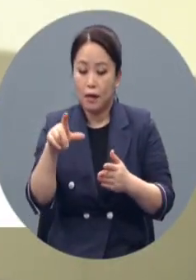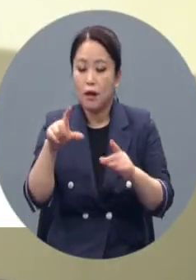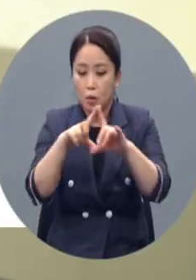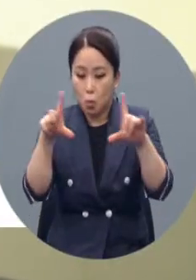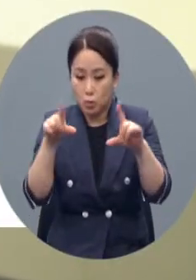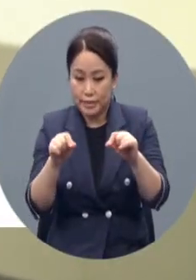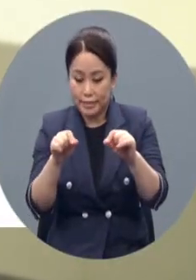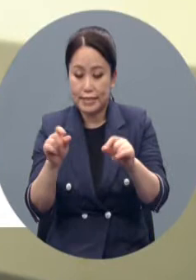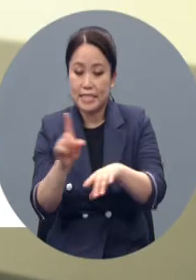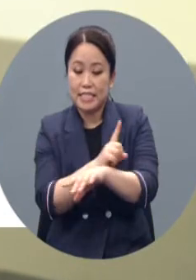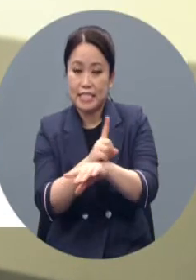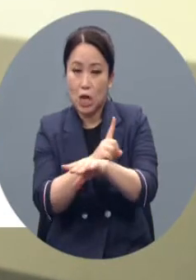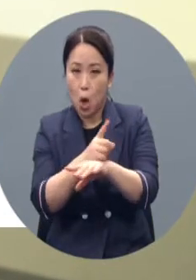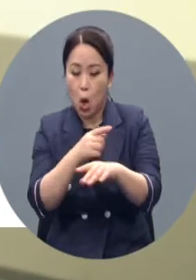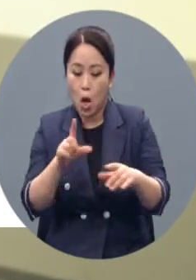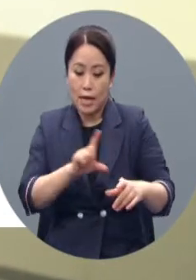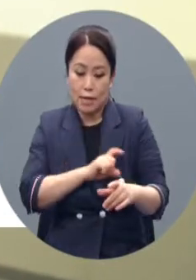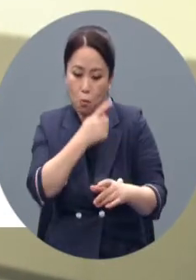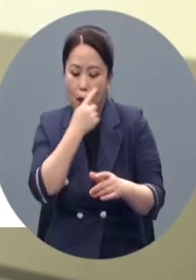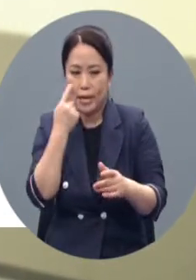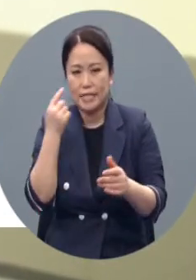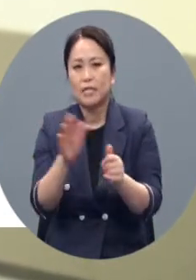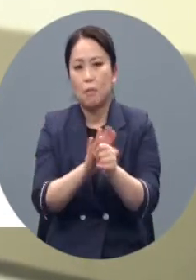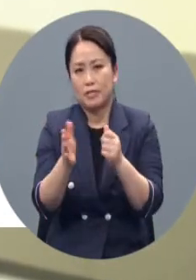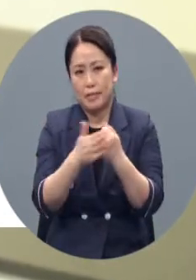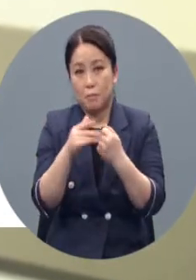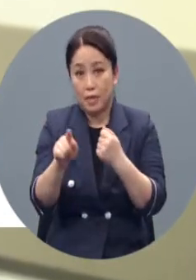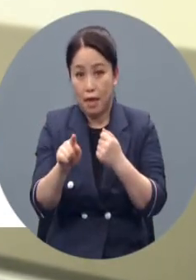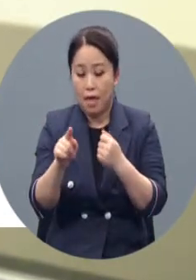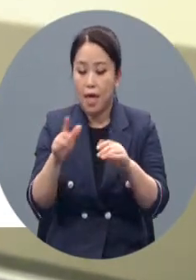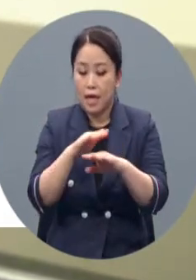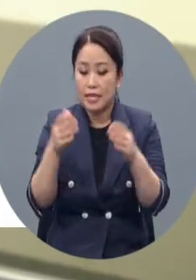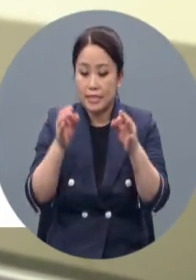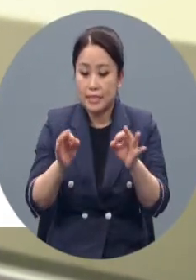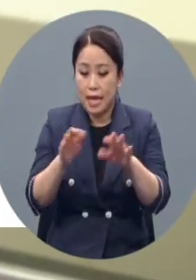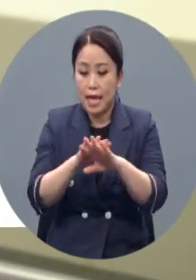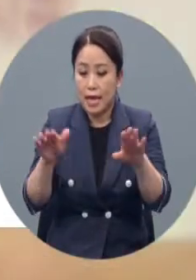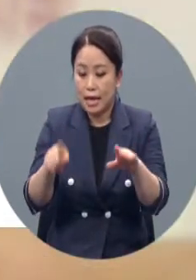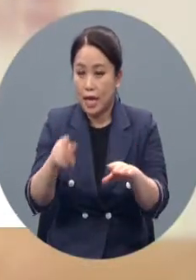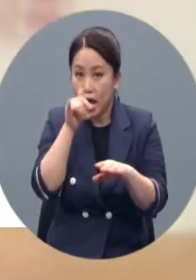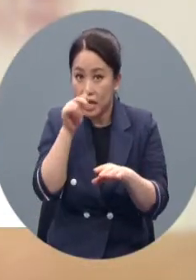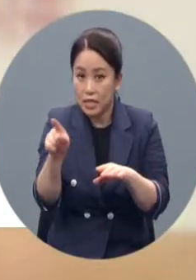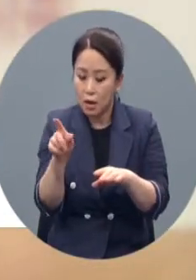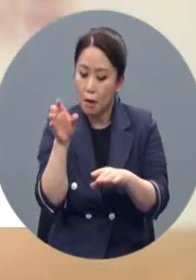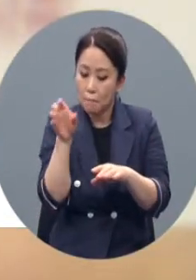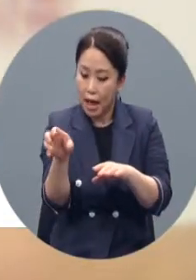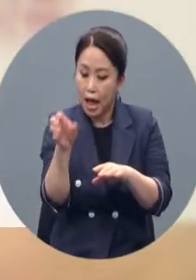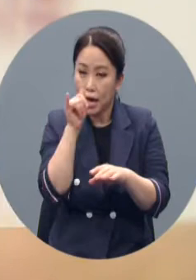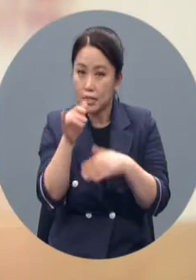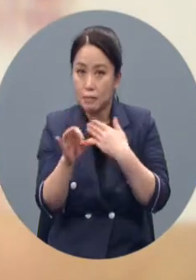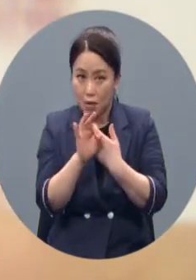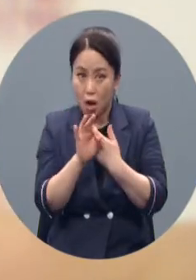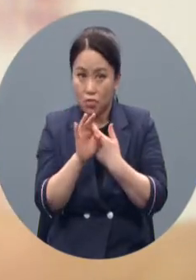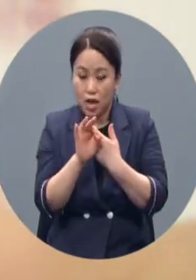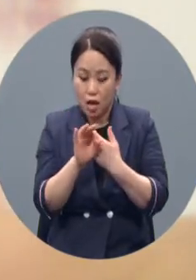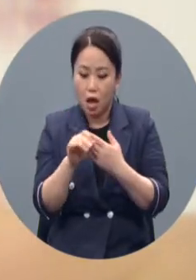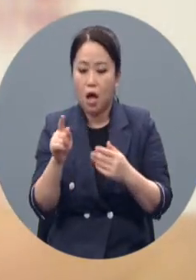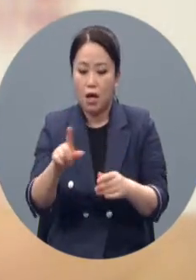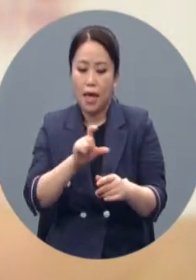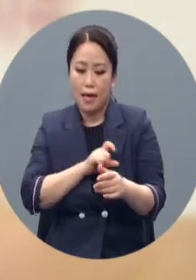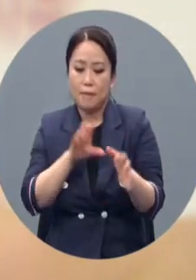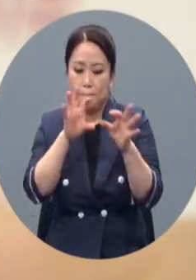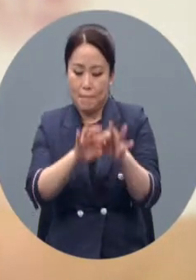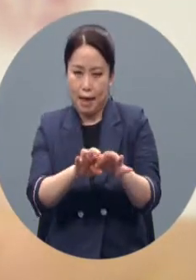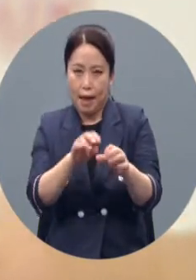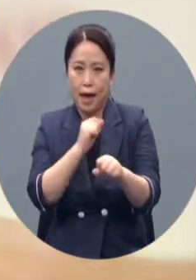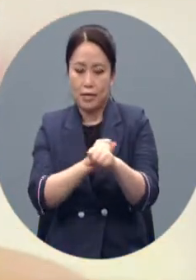서비스 덕분입니다. 은행 창구에 비치된 QR을 휴대전화로 촬영하고 부산은행 모바일 뱅킹에 로그인해 본인 인증을